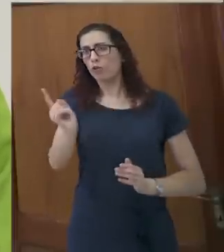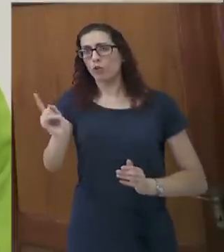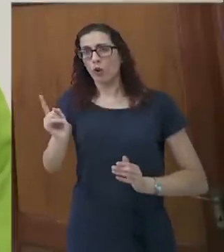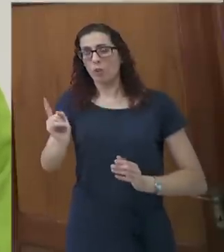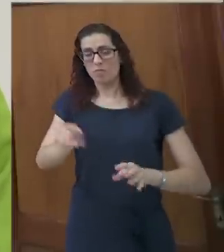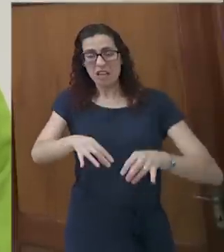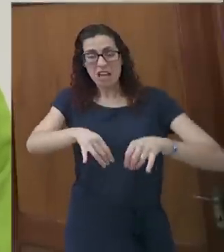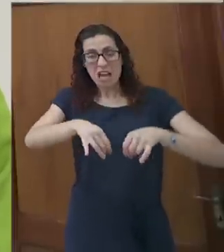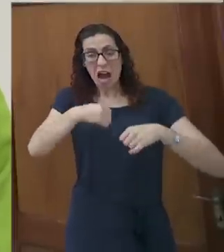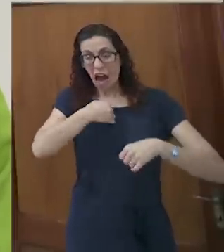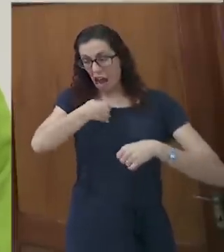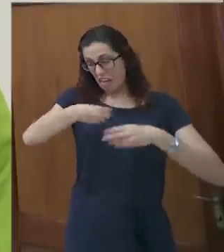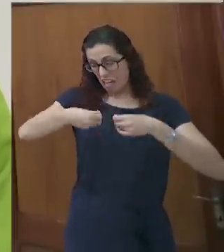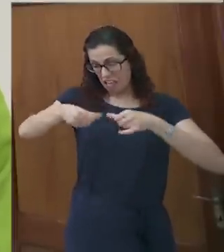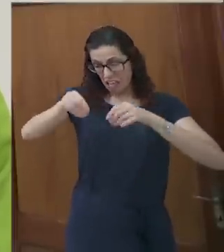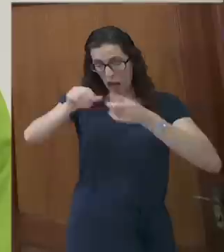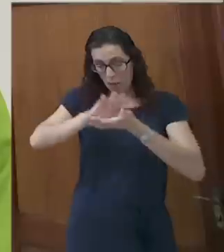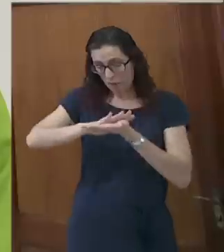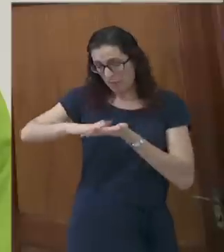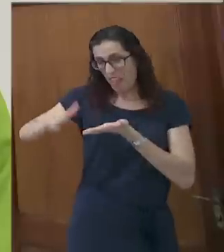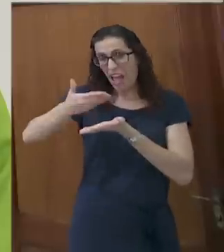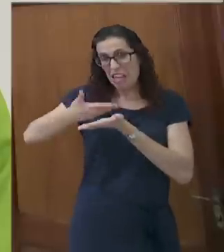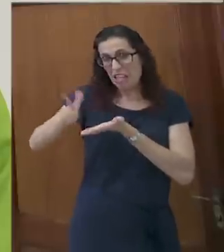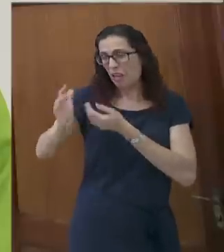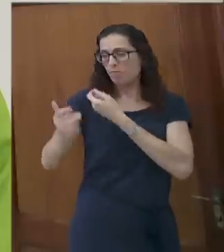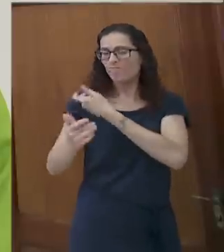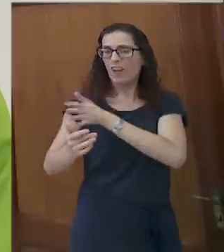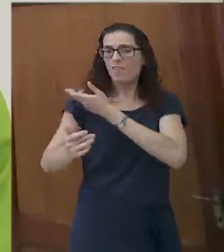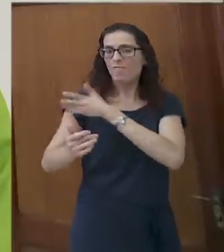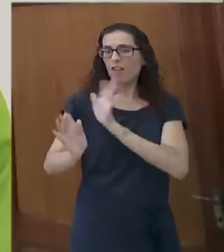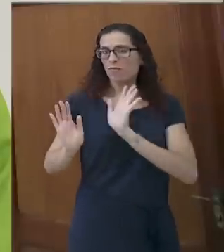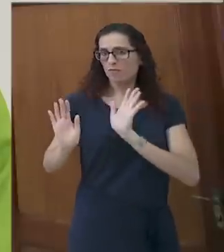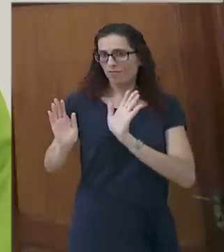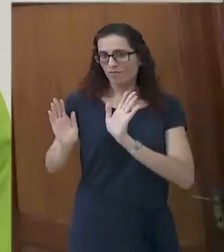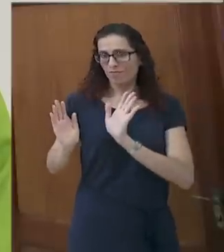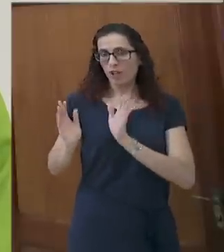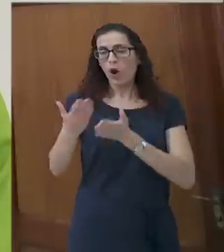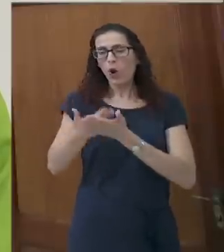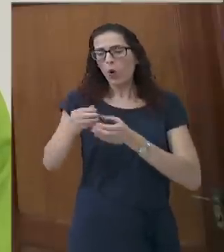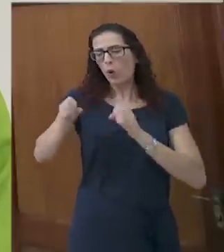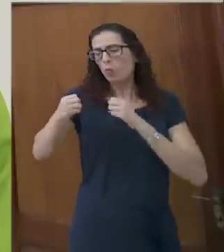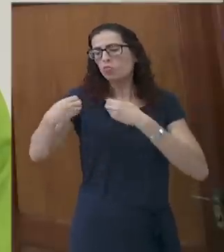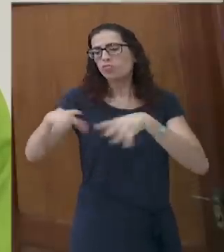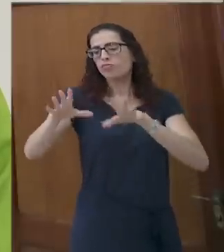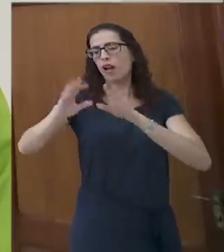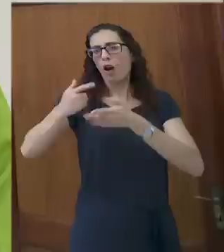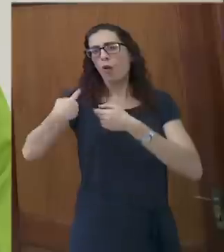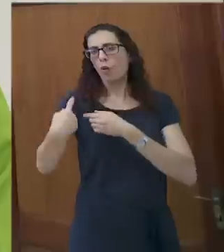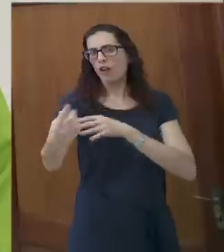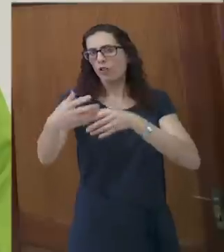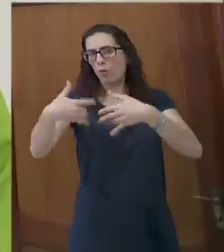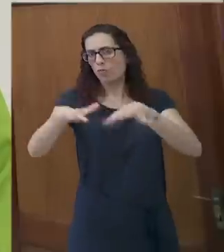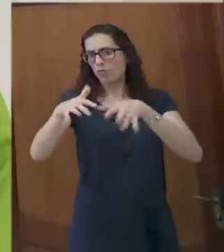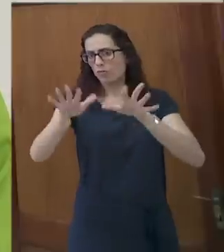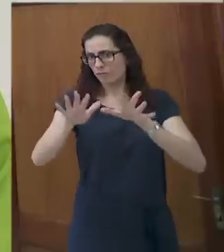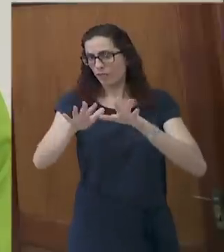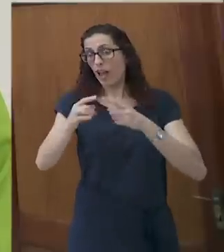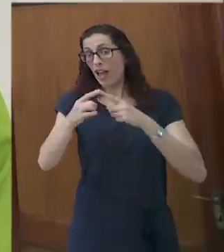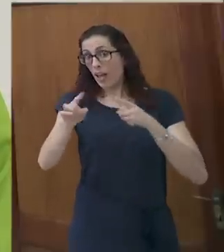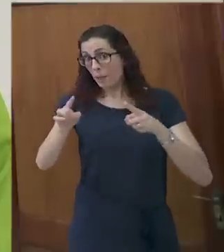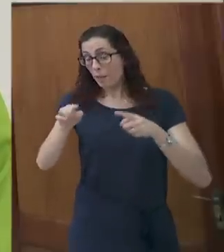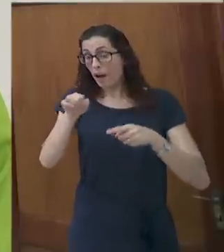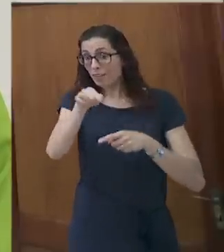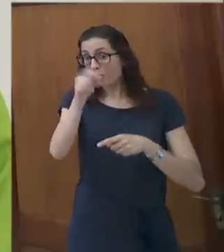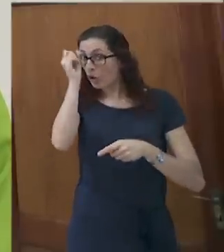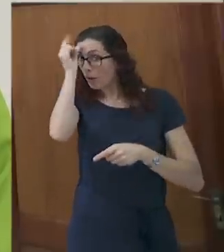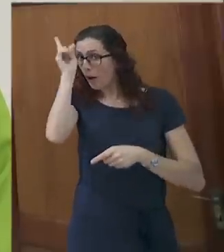ta' beltkom infarfru minn ma' riġlejna u nħalluha għalikom. Imma